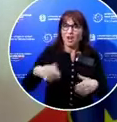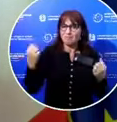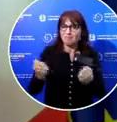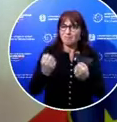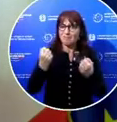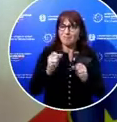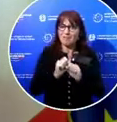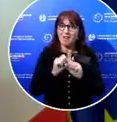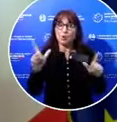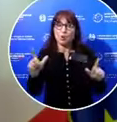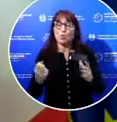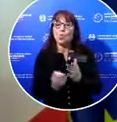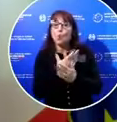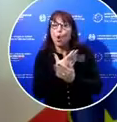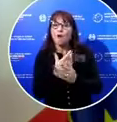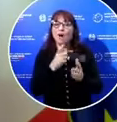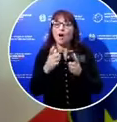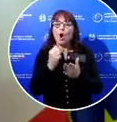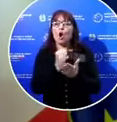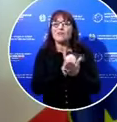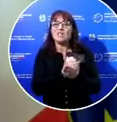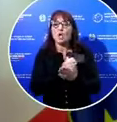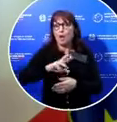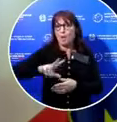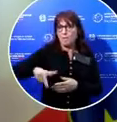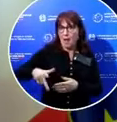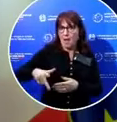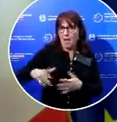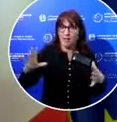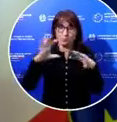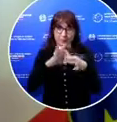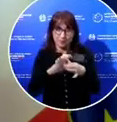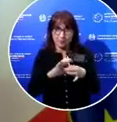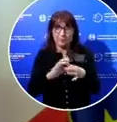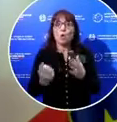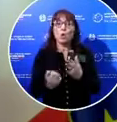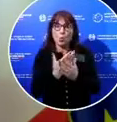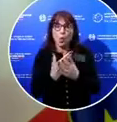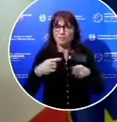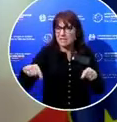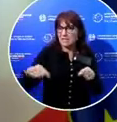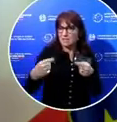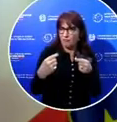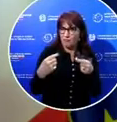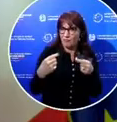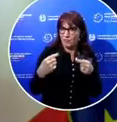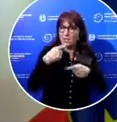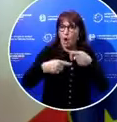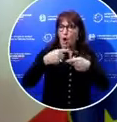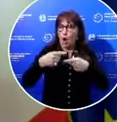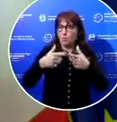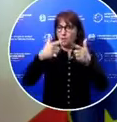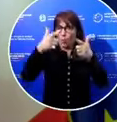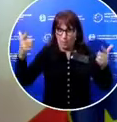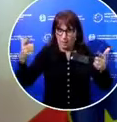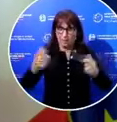meccanismo di revisione della Convenzione di Palermo per garantirne l'attuazione di un contesto di sfide in costante